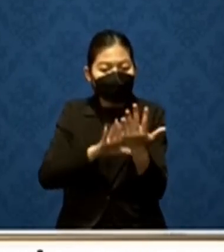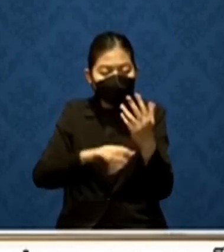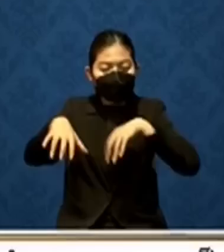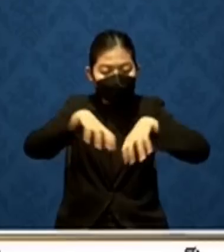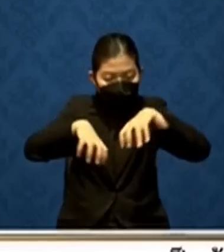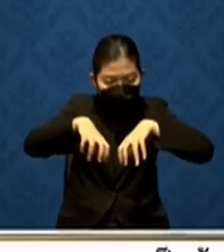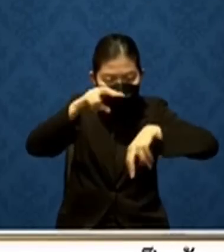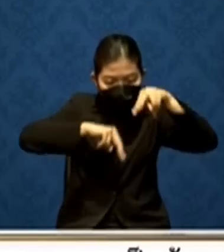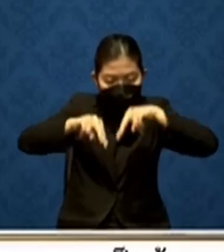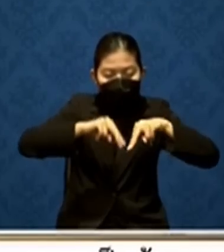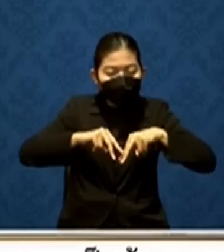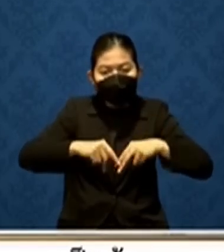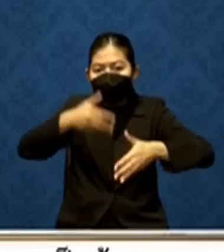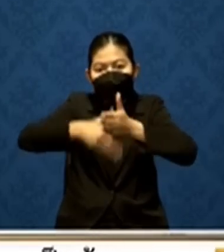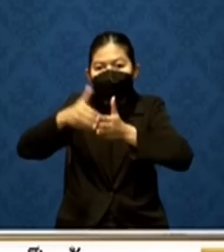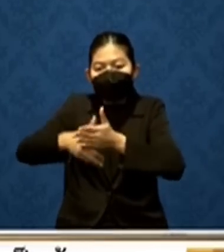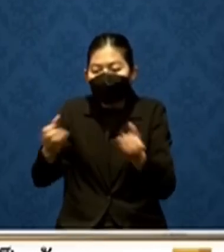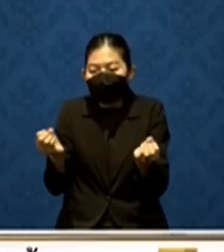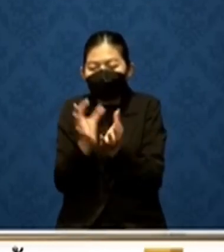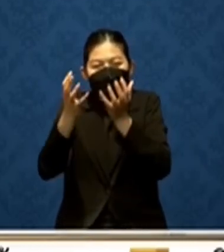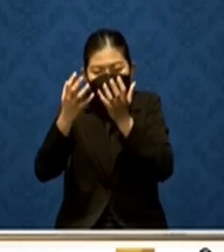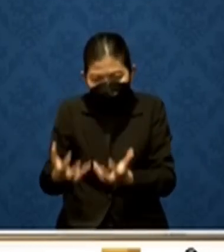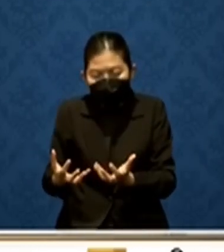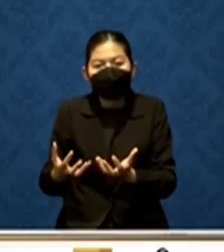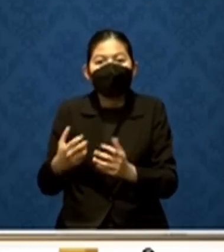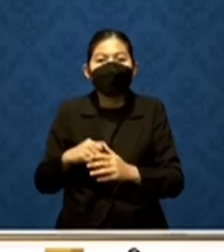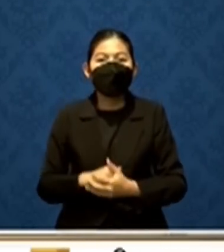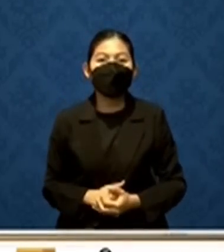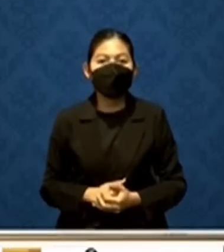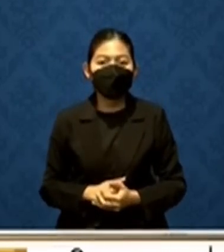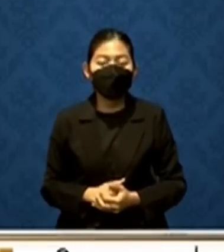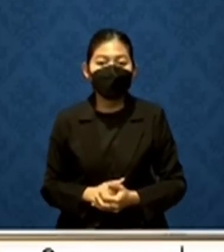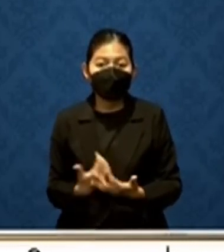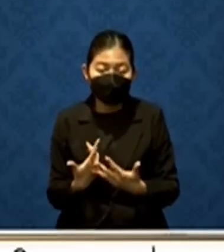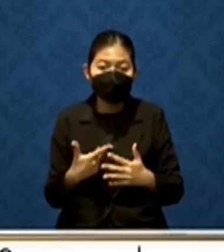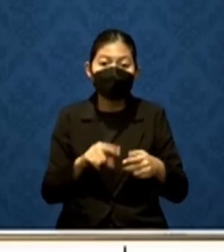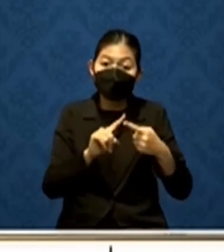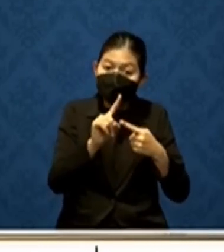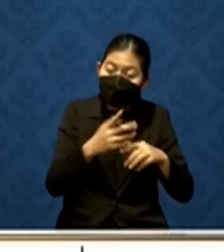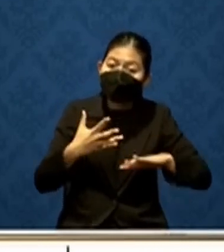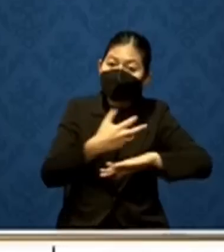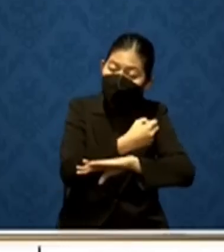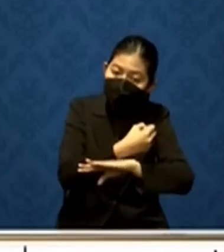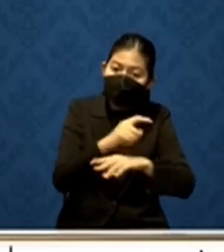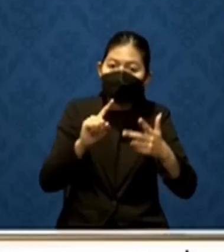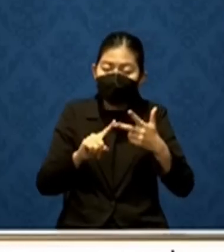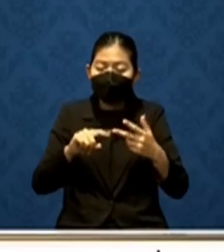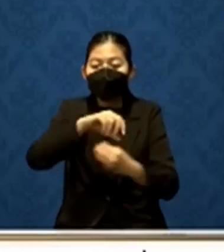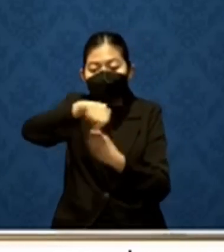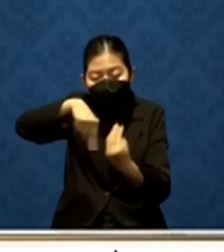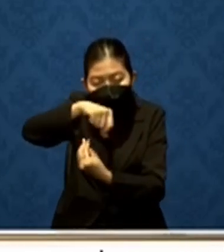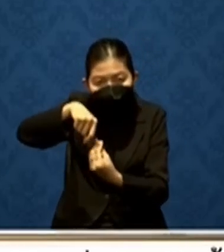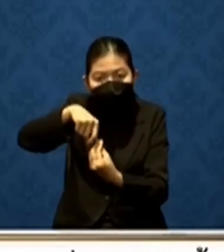พลาดบกพร่องเสียหายอย่างร้ายแรงทุกด้านทั้งด้านการเมืองด้านเศรษฐกิจและ